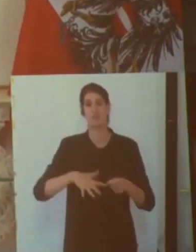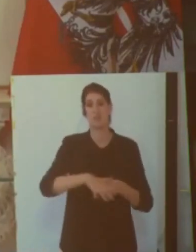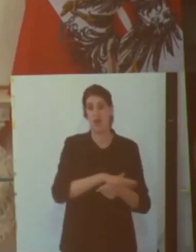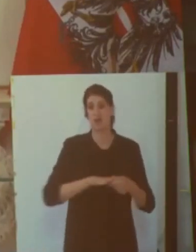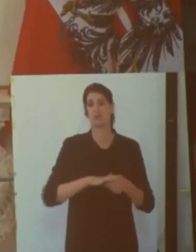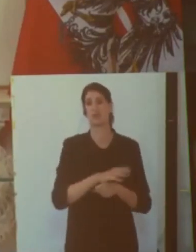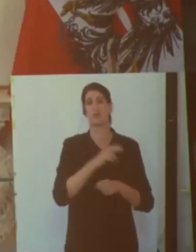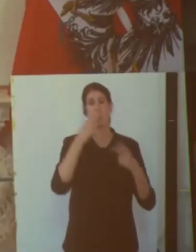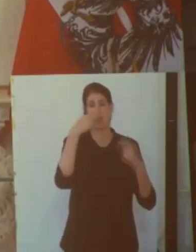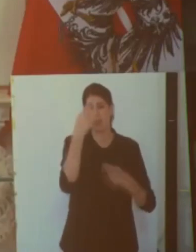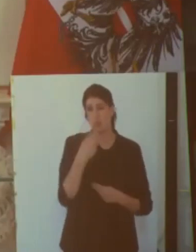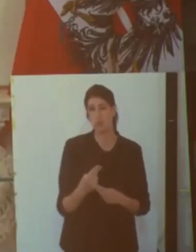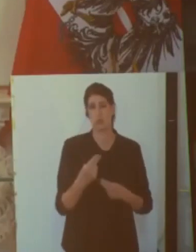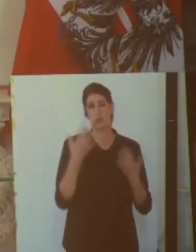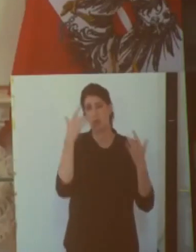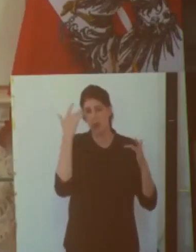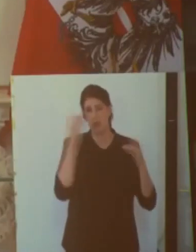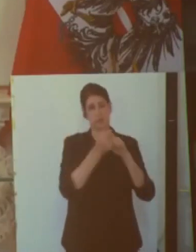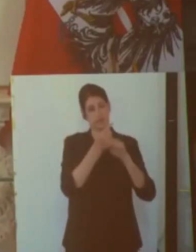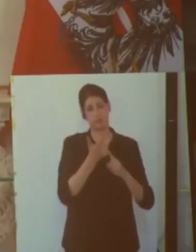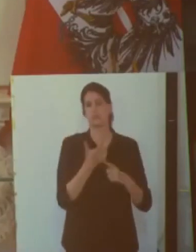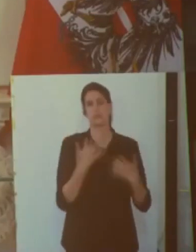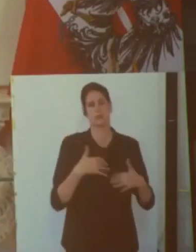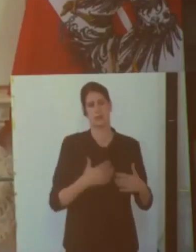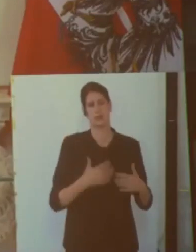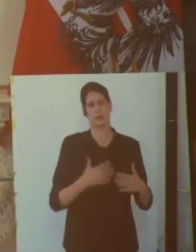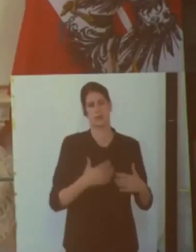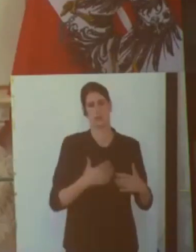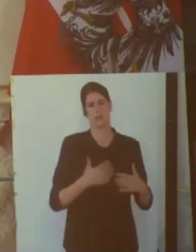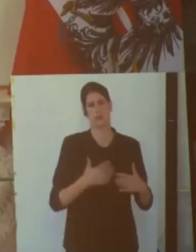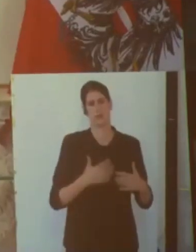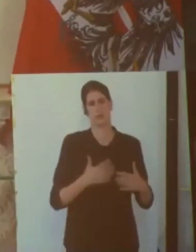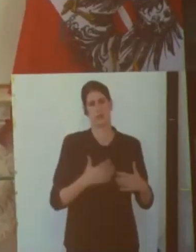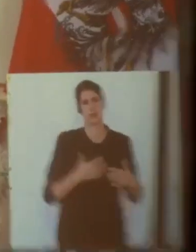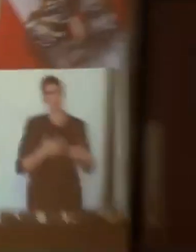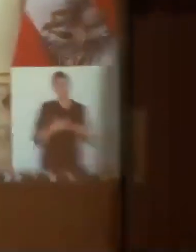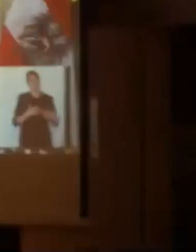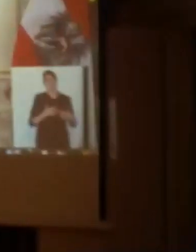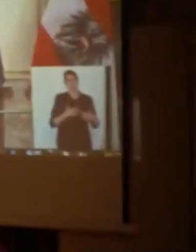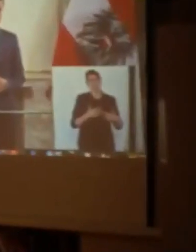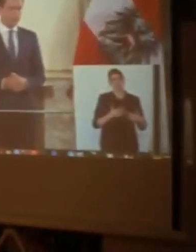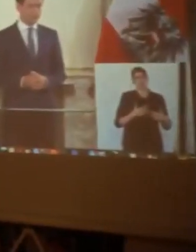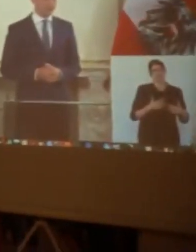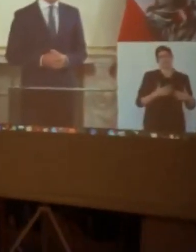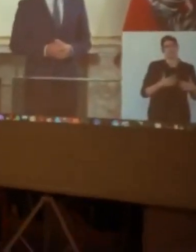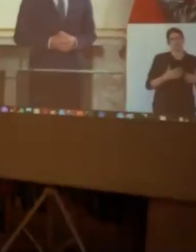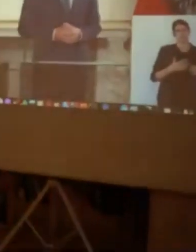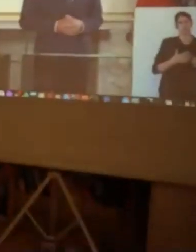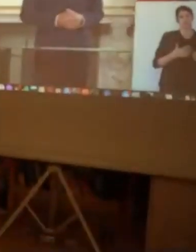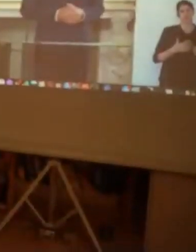und viele andere eine ganz große Herausforderung darstellt. Ihr seid die Verlierer.